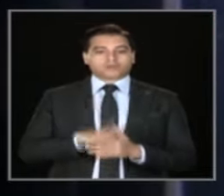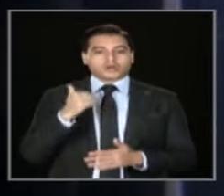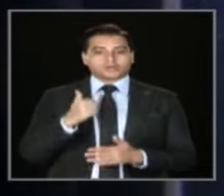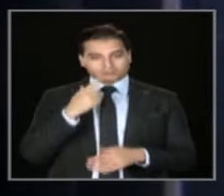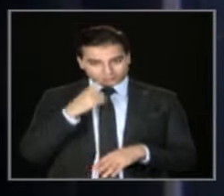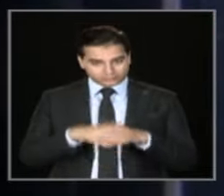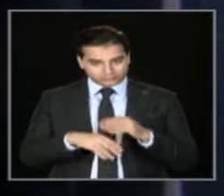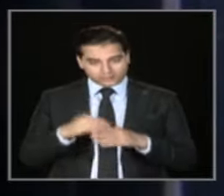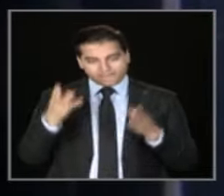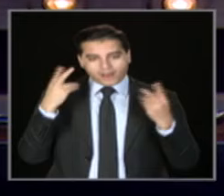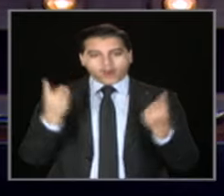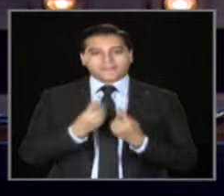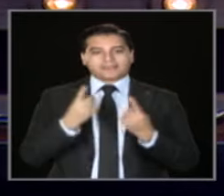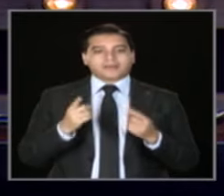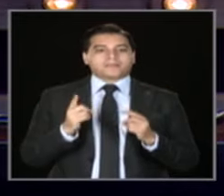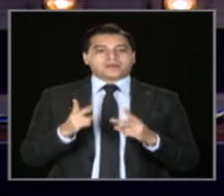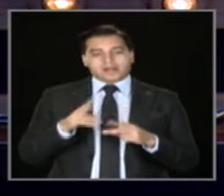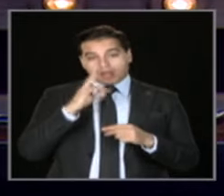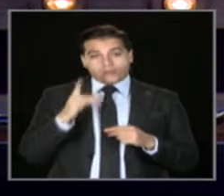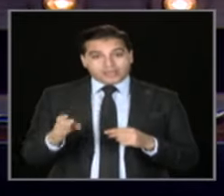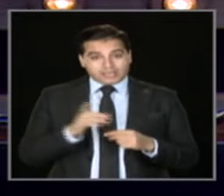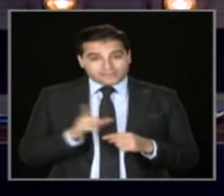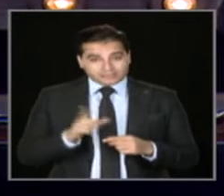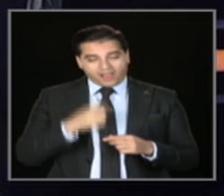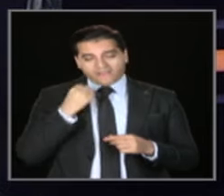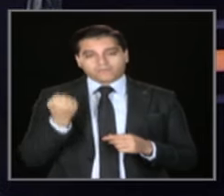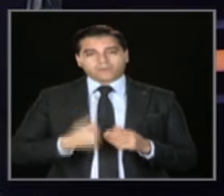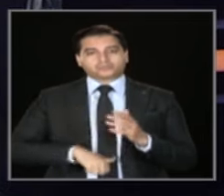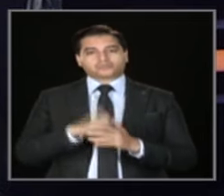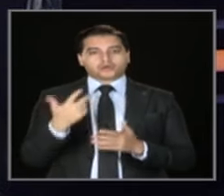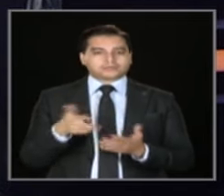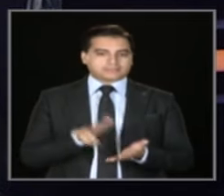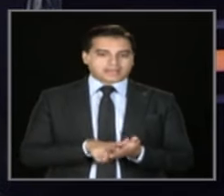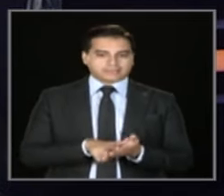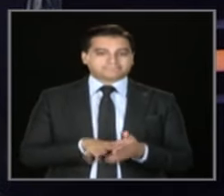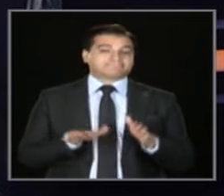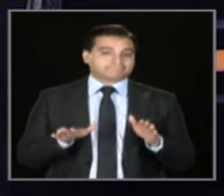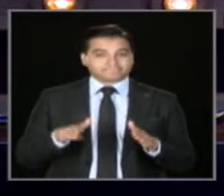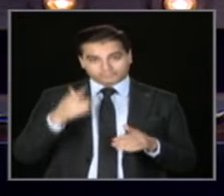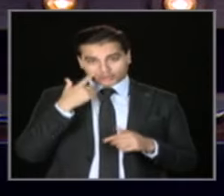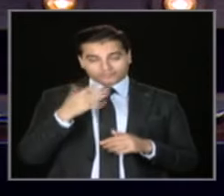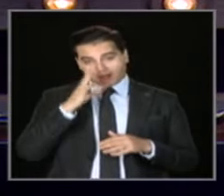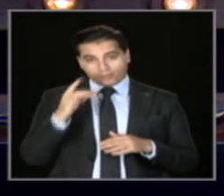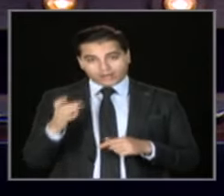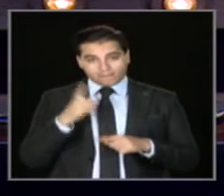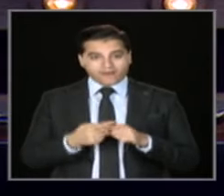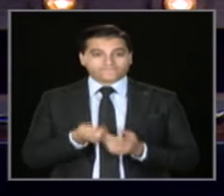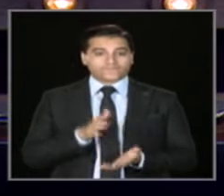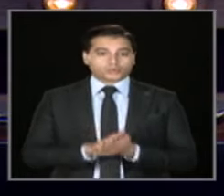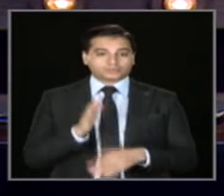نقاط معلومات عامه لو الاجابه صح الف مبروك القرنك الثلاث نقاط لو الاجابه غلط